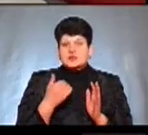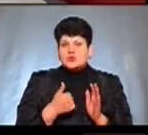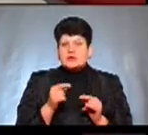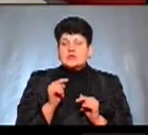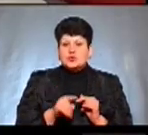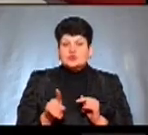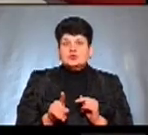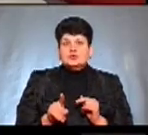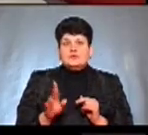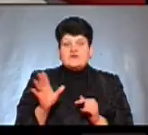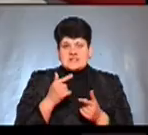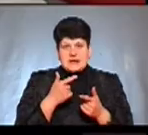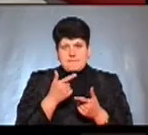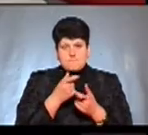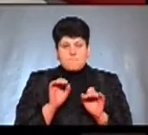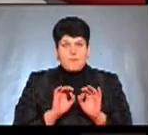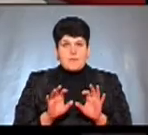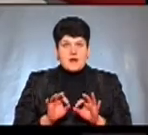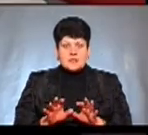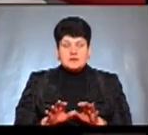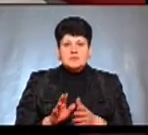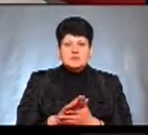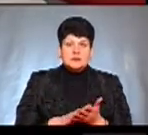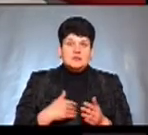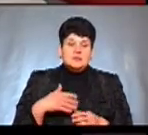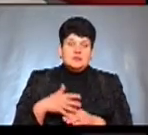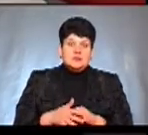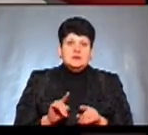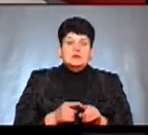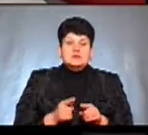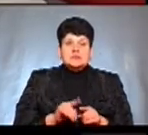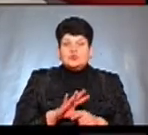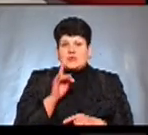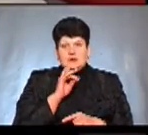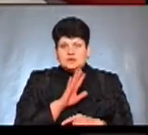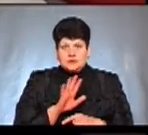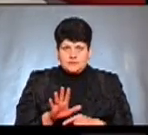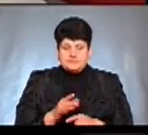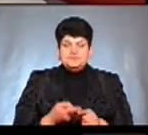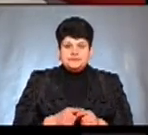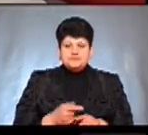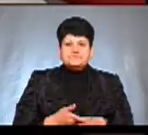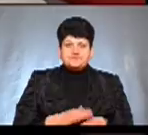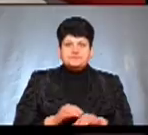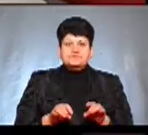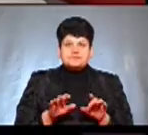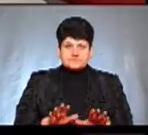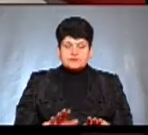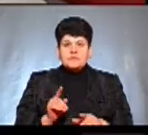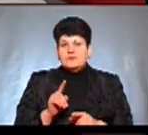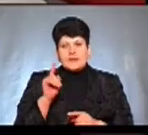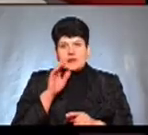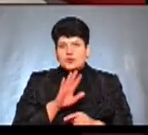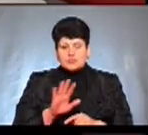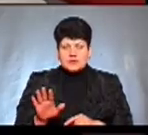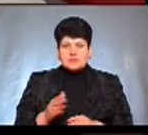того, щоб заздалегідь всіх попередити. І далі розумію, що це буде надзвичайно великі незручності. Це складне для нас рішення. Воно буде непопулярне. Ми